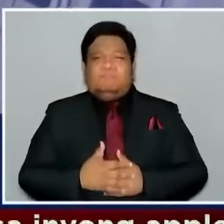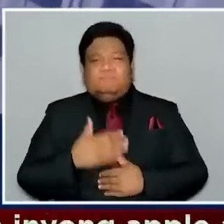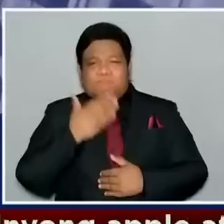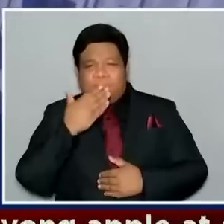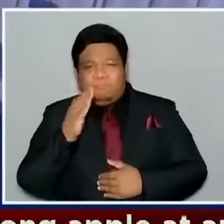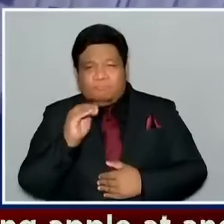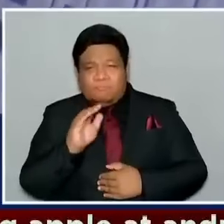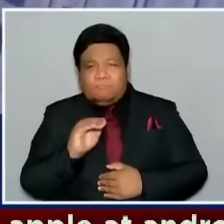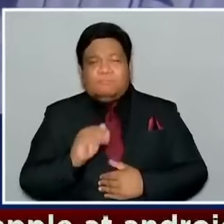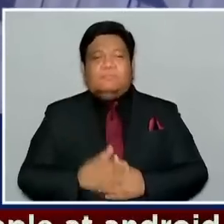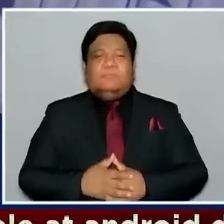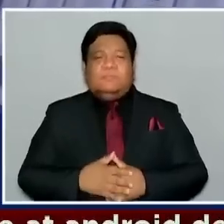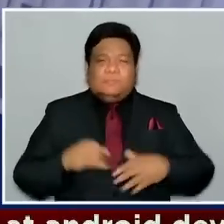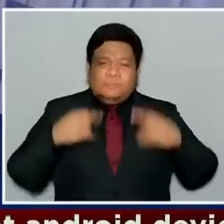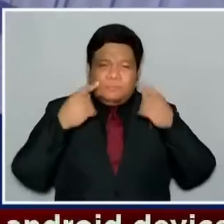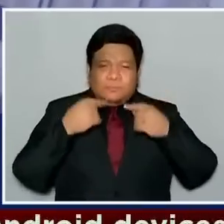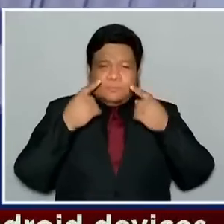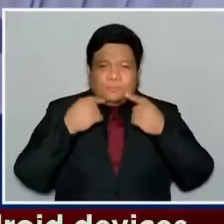Nakakayo.